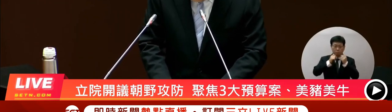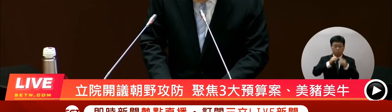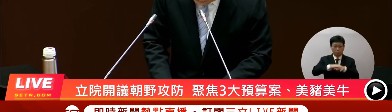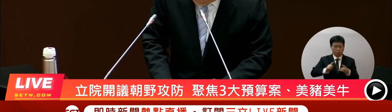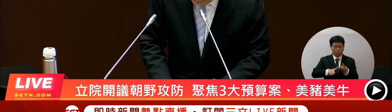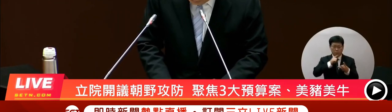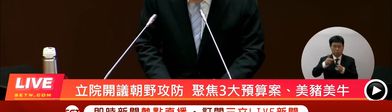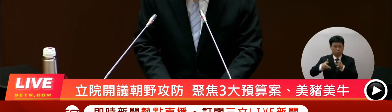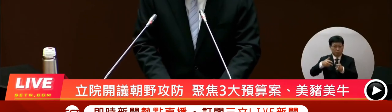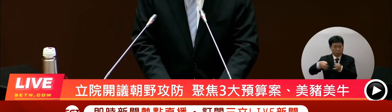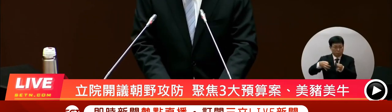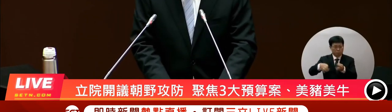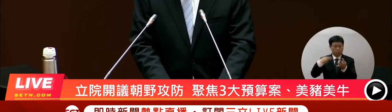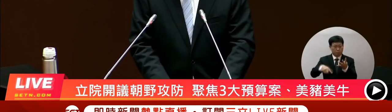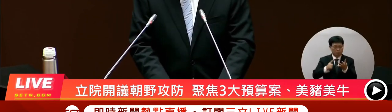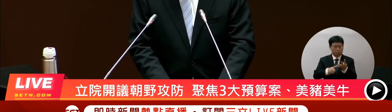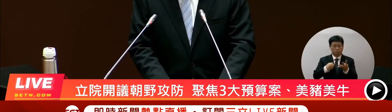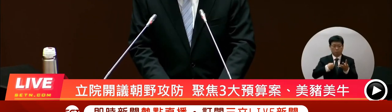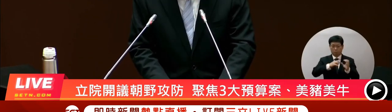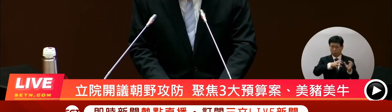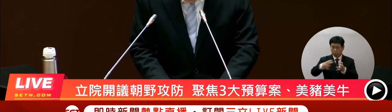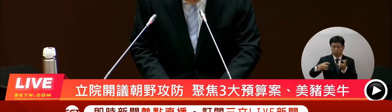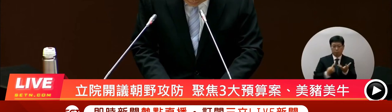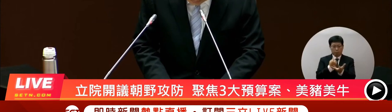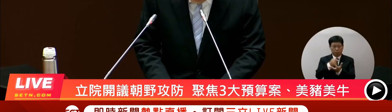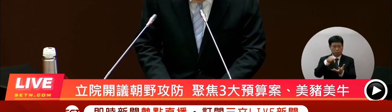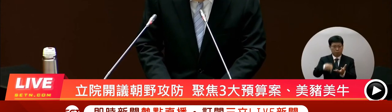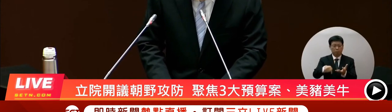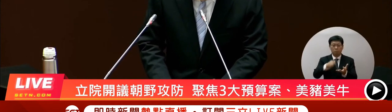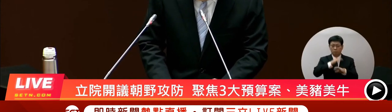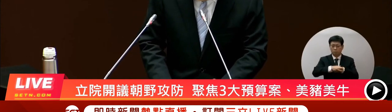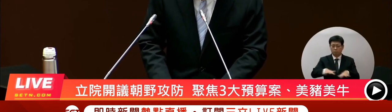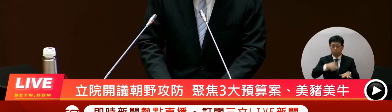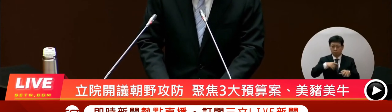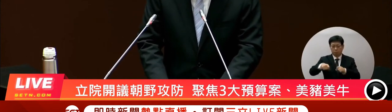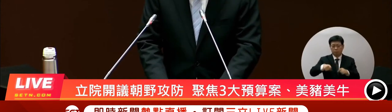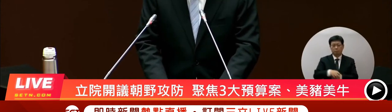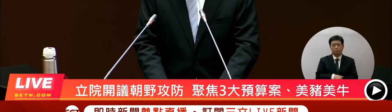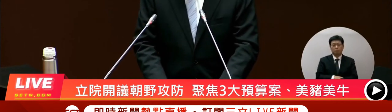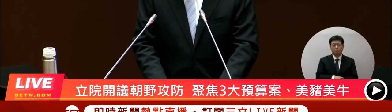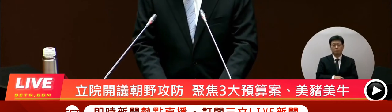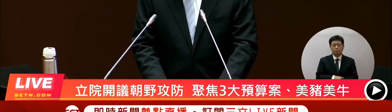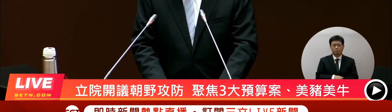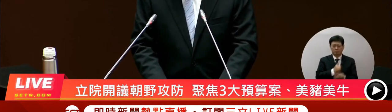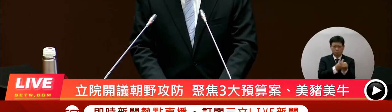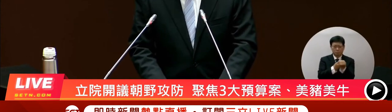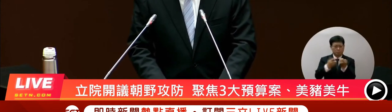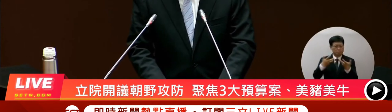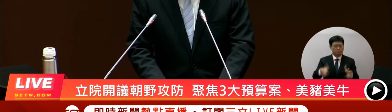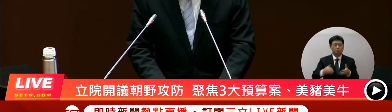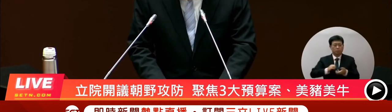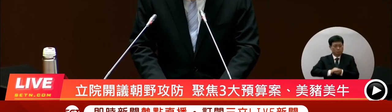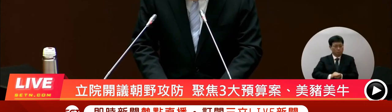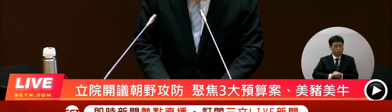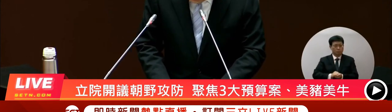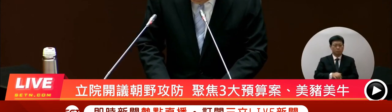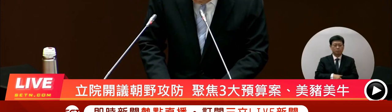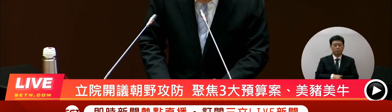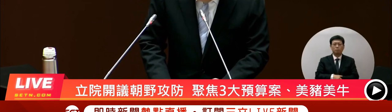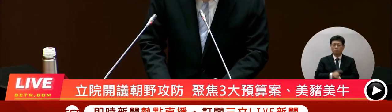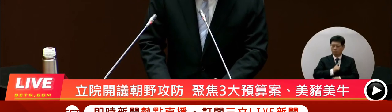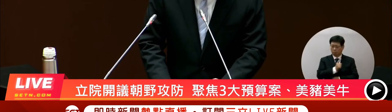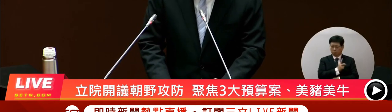甚至是台湾国际参与的安全战略，方方面面都必须兼